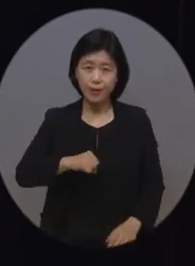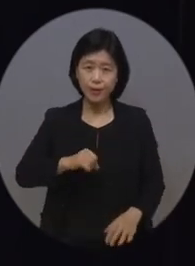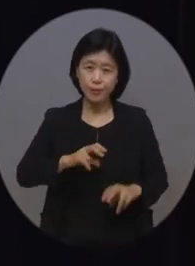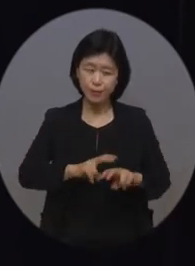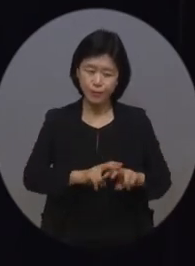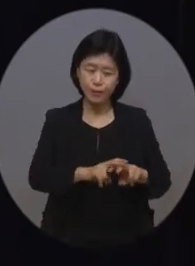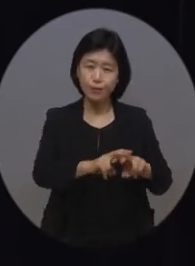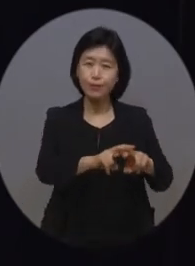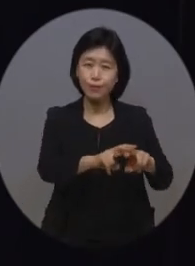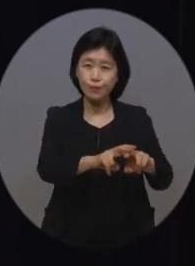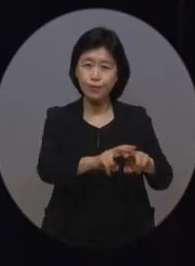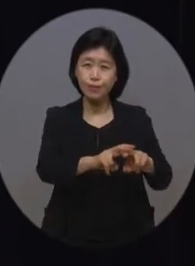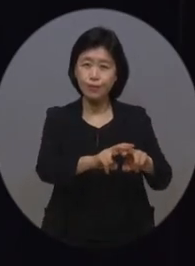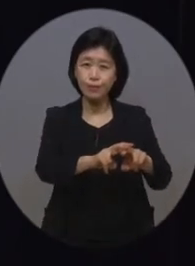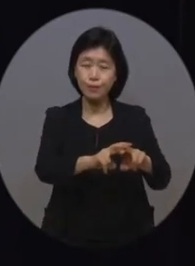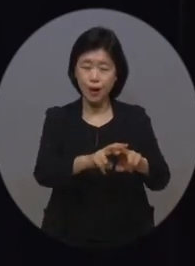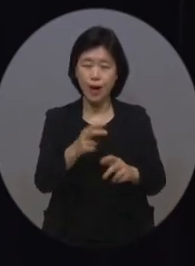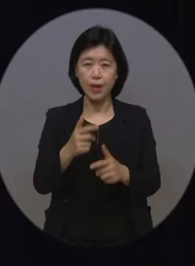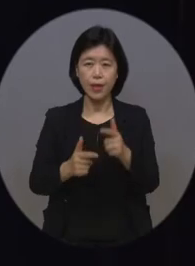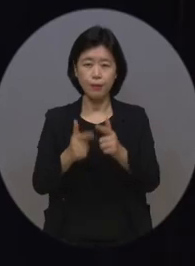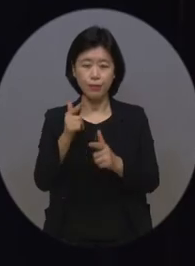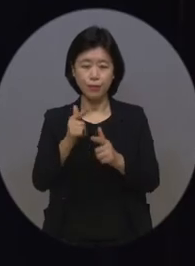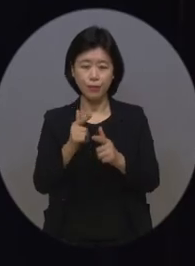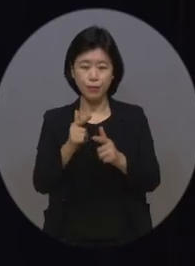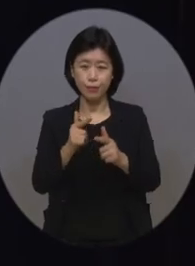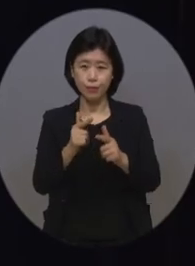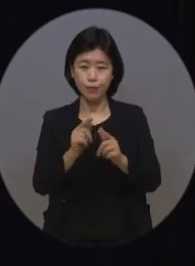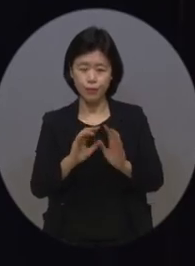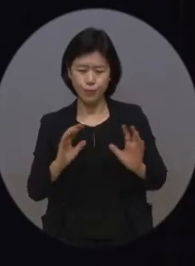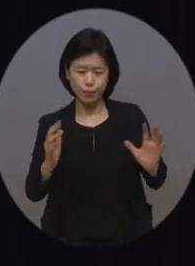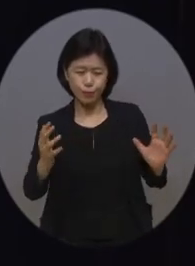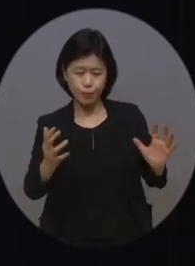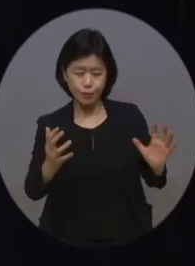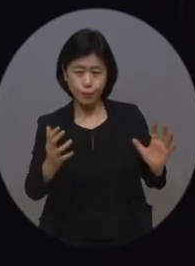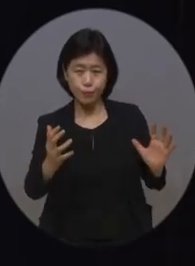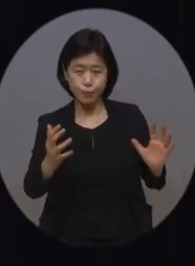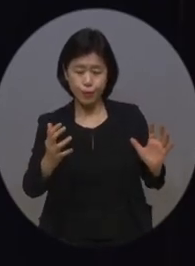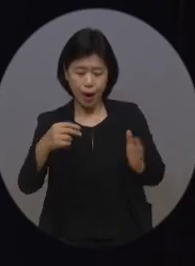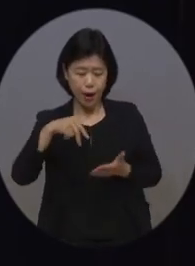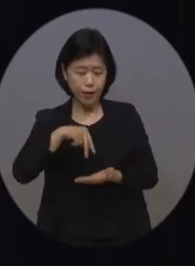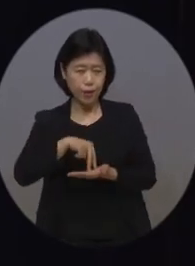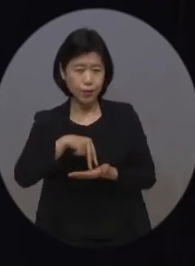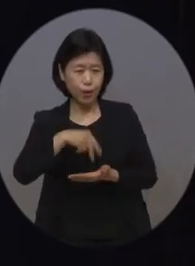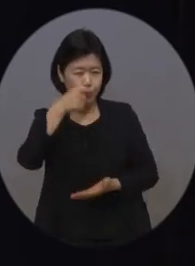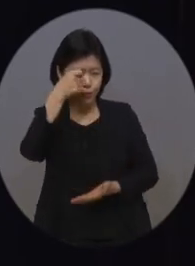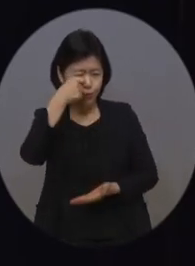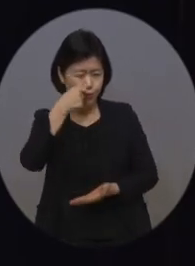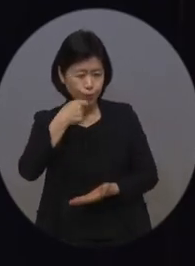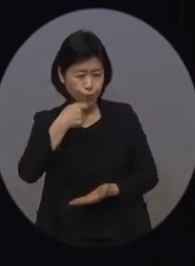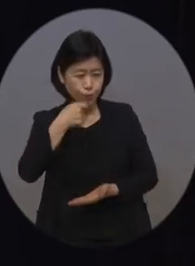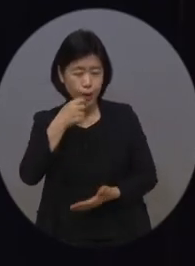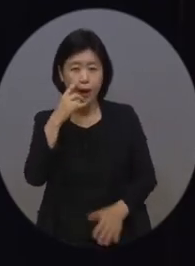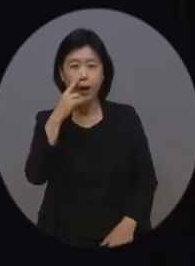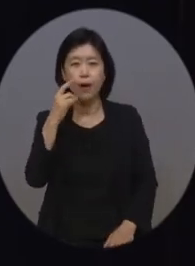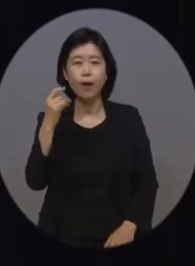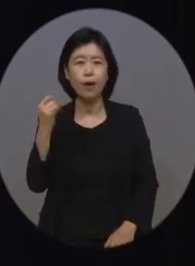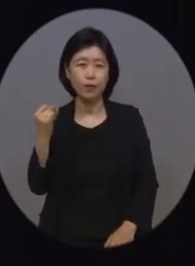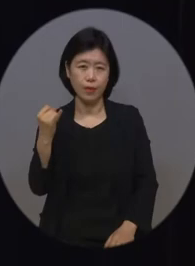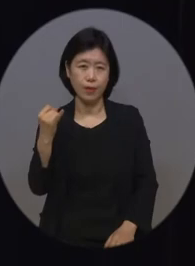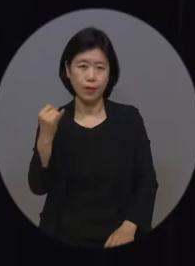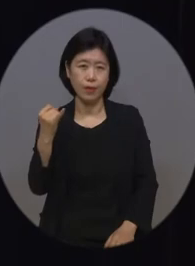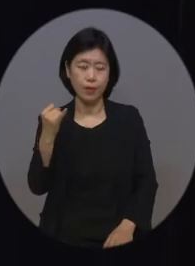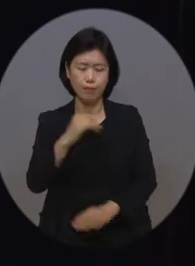측백나무 울타리 가에서 돌아서며 눈물 짓던 우리 어머니들의 슬픈 사연을 알아